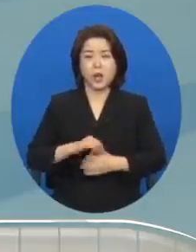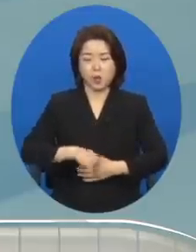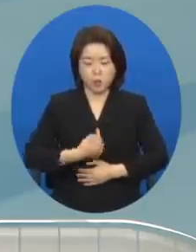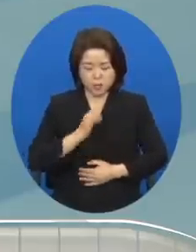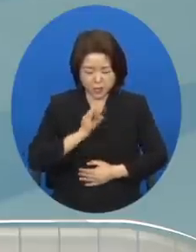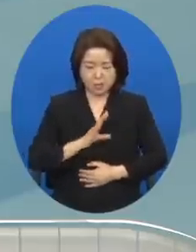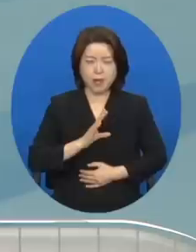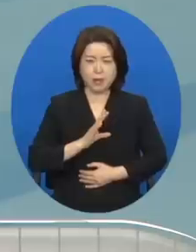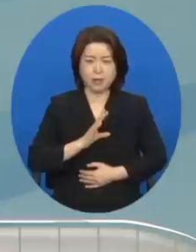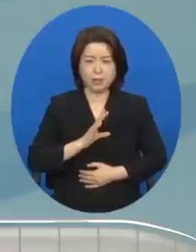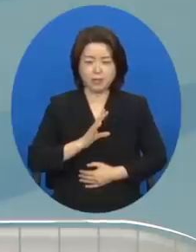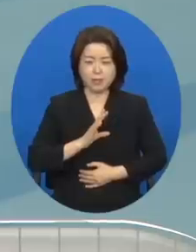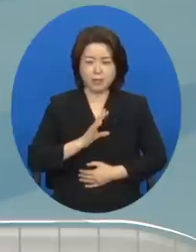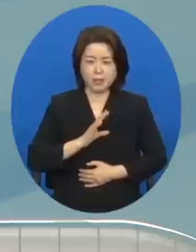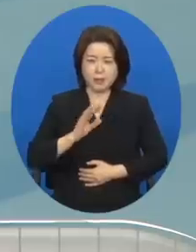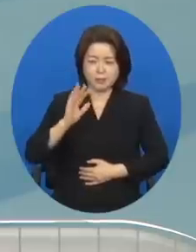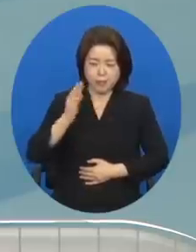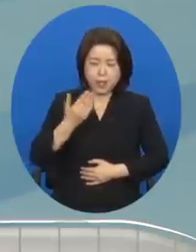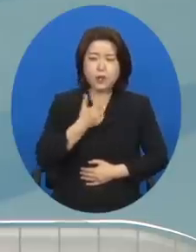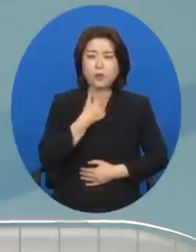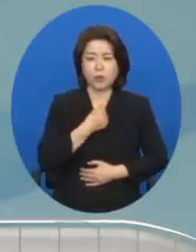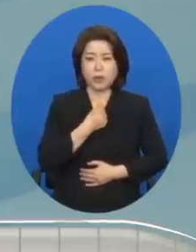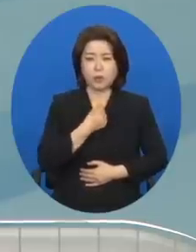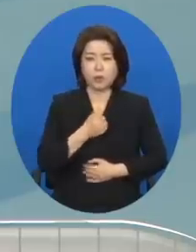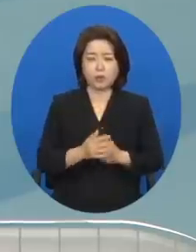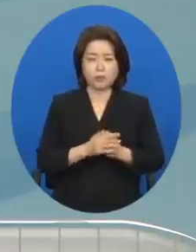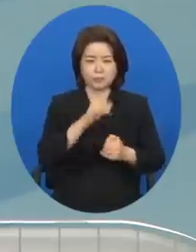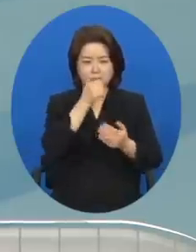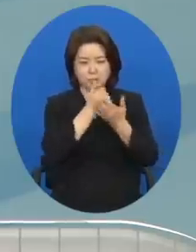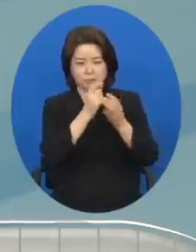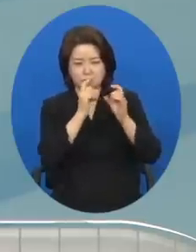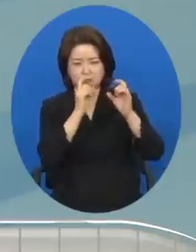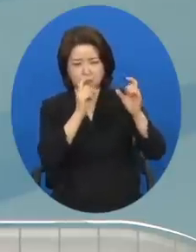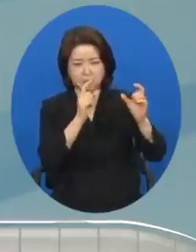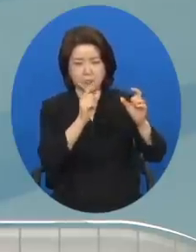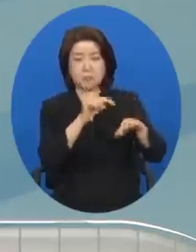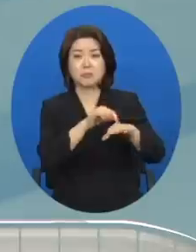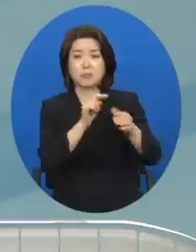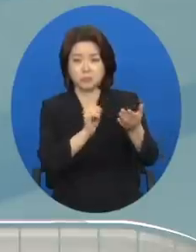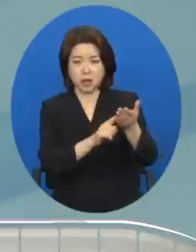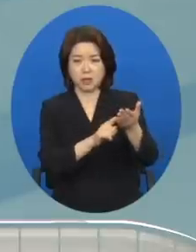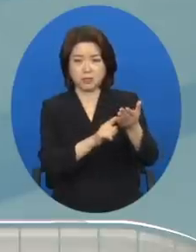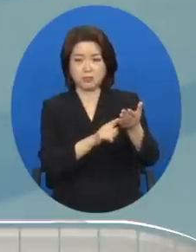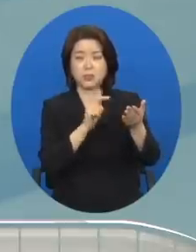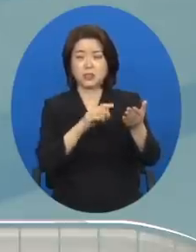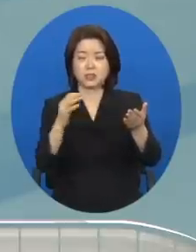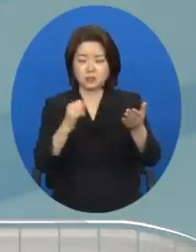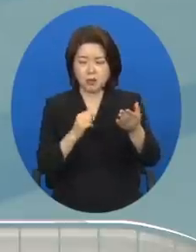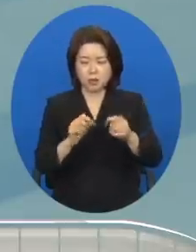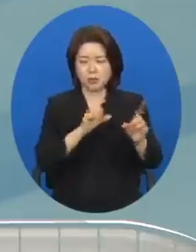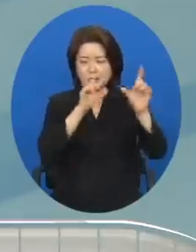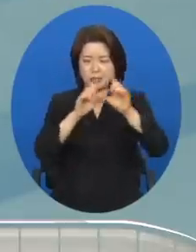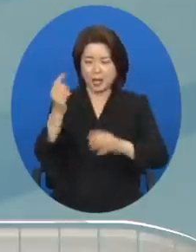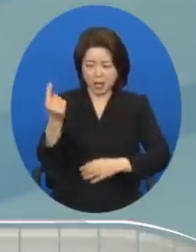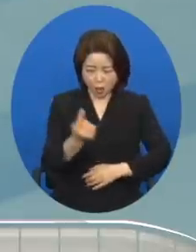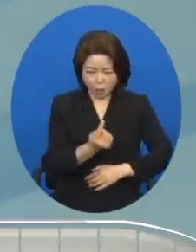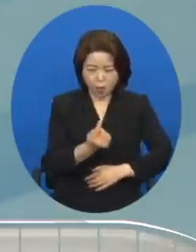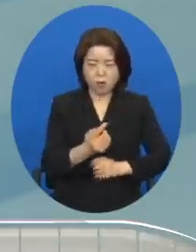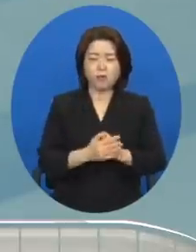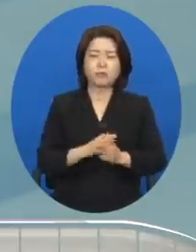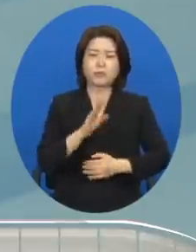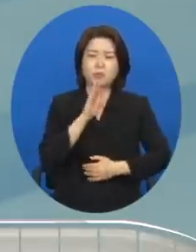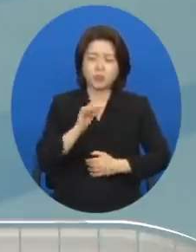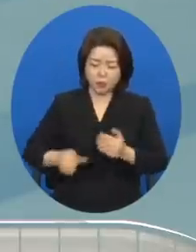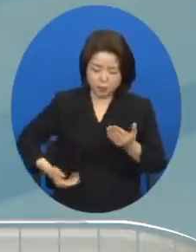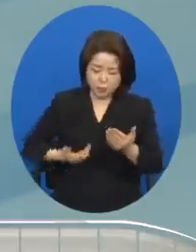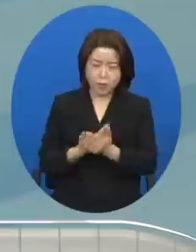혼자만 되기를 원했고 정죄하는 마음, 그 마음으로 살았던 거 정말